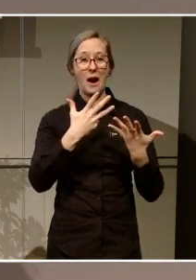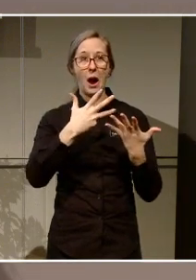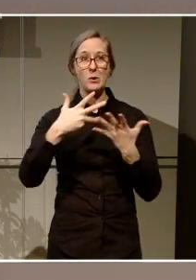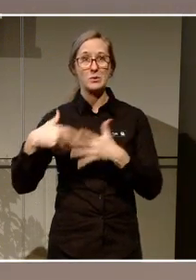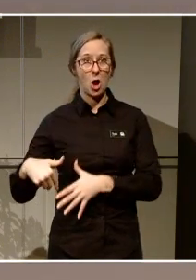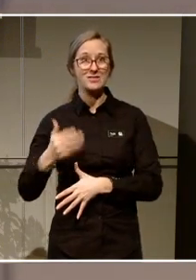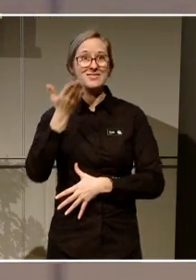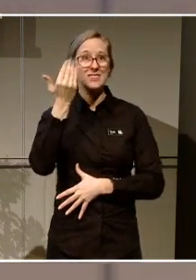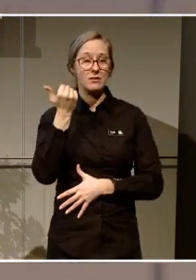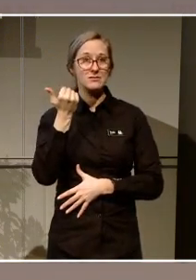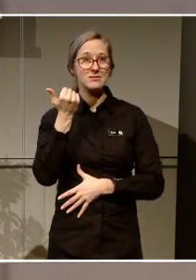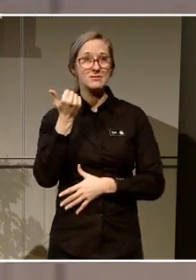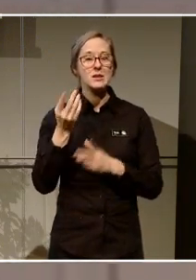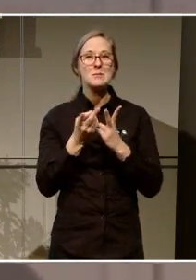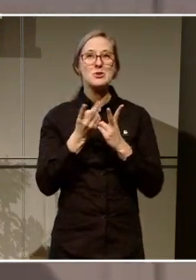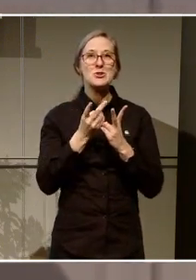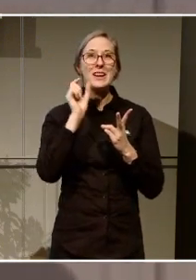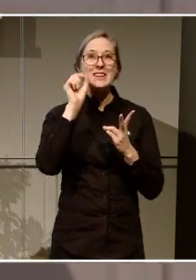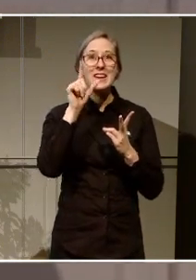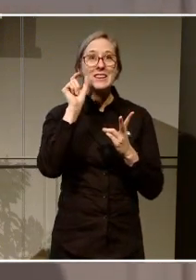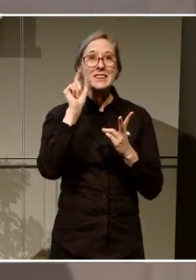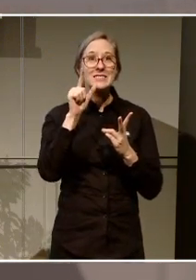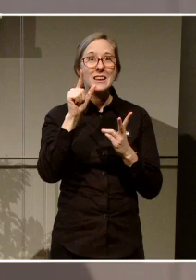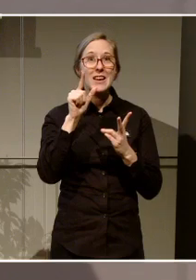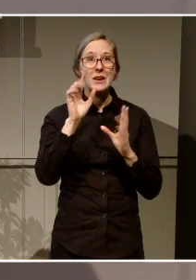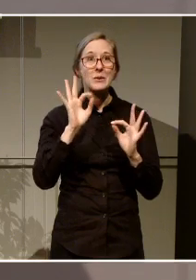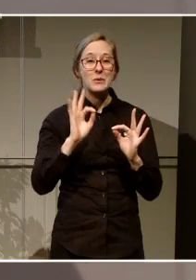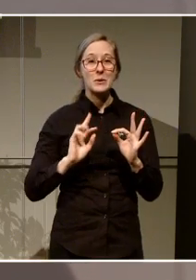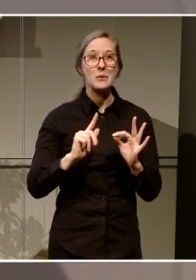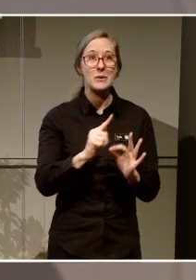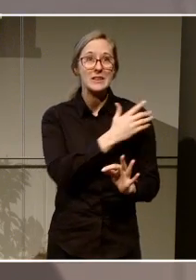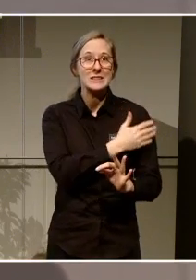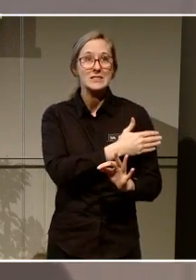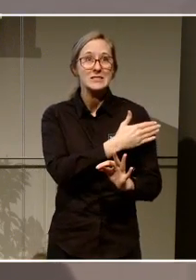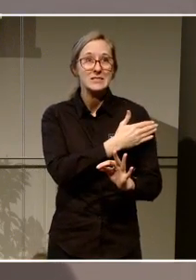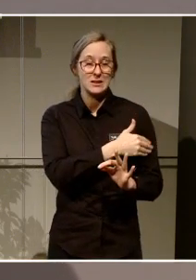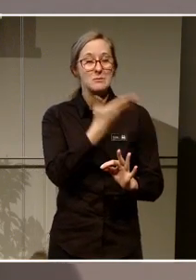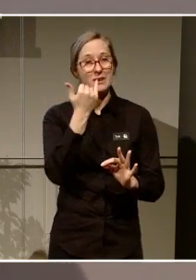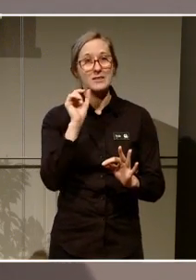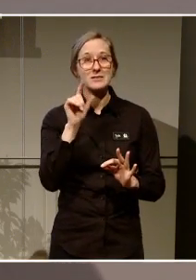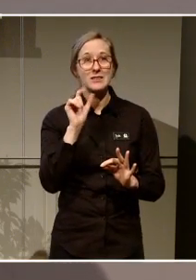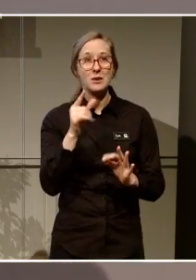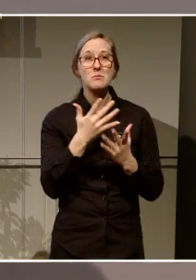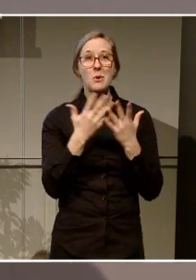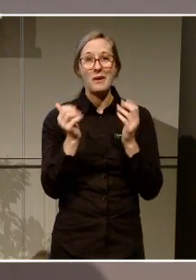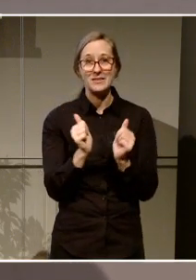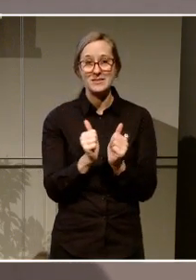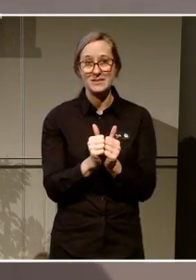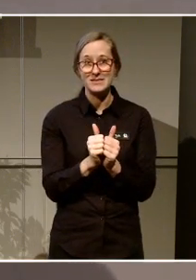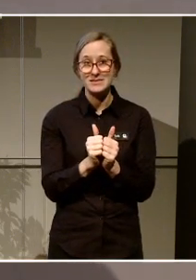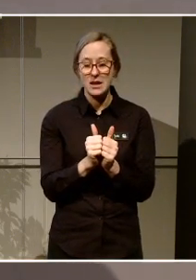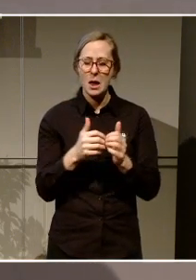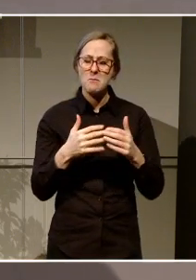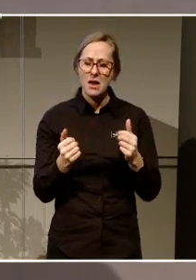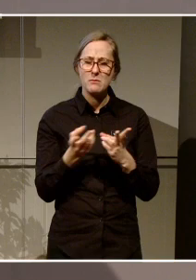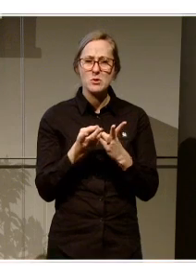här innebär att digitalisering av utflödet av tjänster kan effektiviseras på väldigt många sätt. Och det innebär att vi behöver